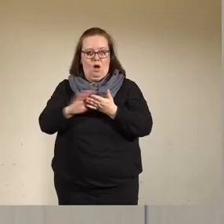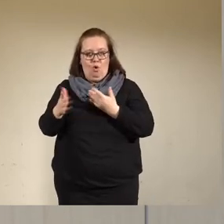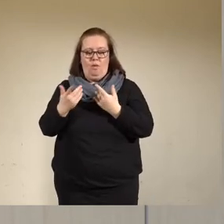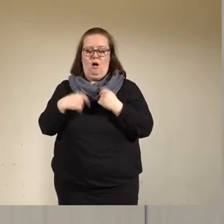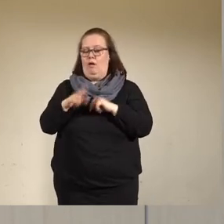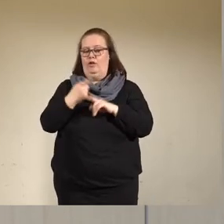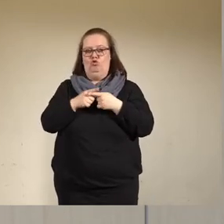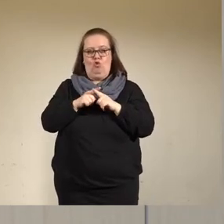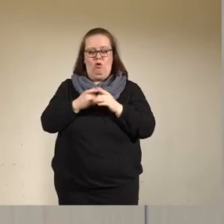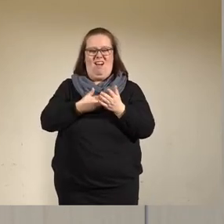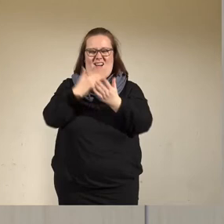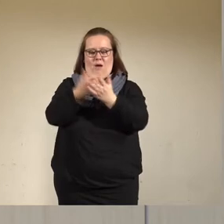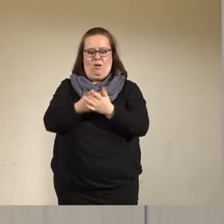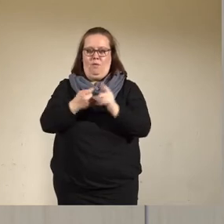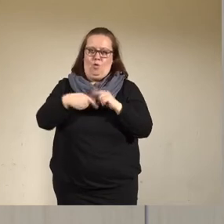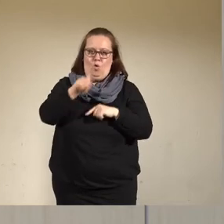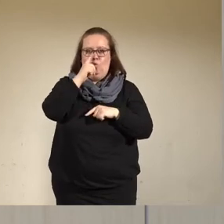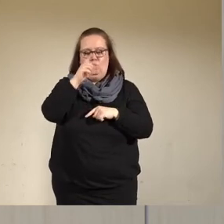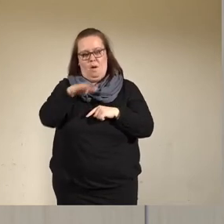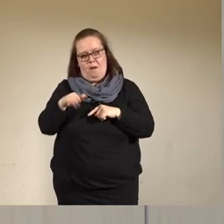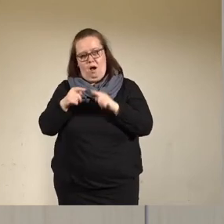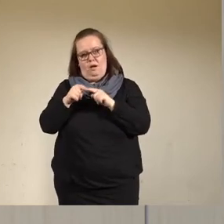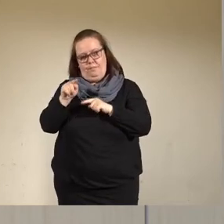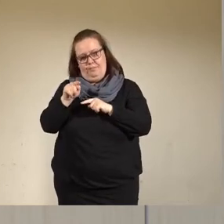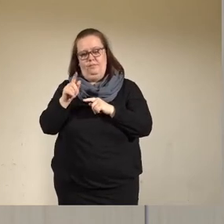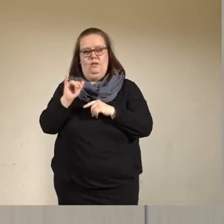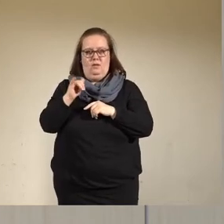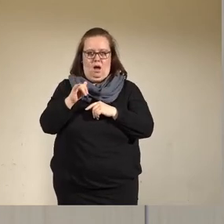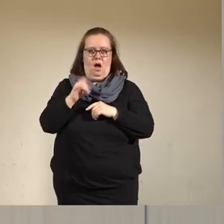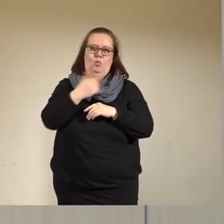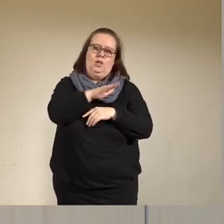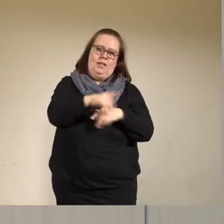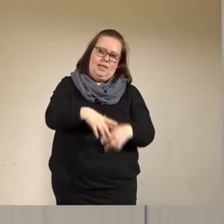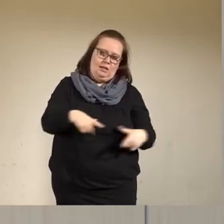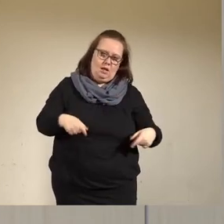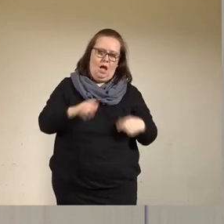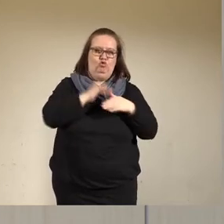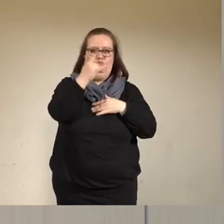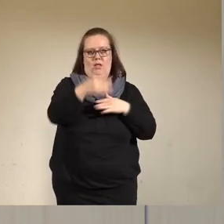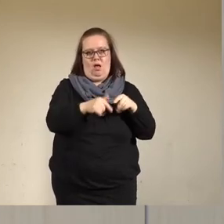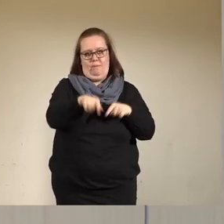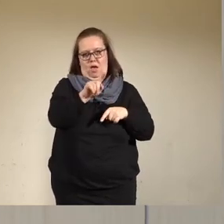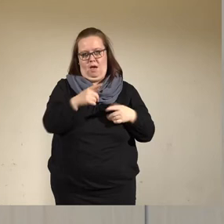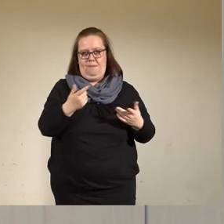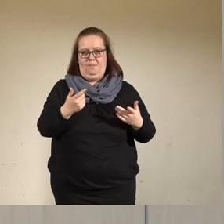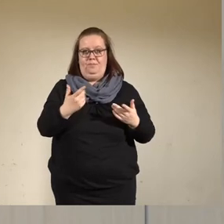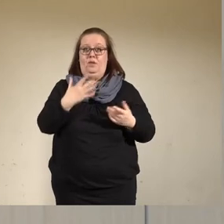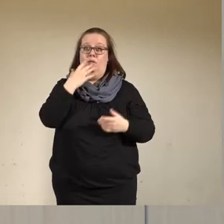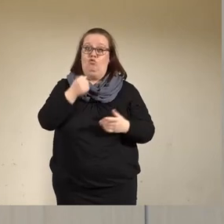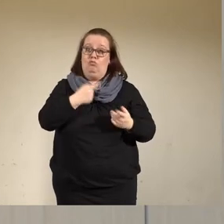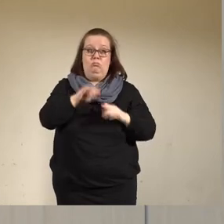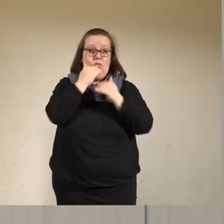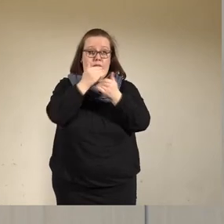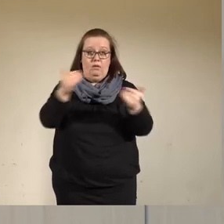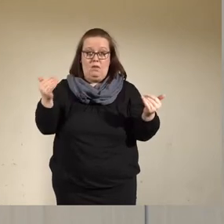und Abgabenerhöhungen, eine geringere Erhöhung bei den Parkgebühren anvisiert, die Erhöhung bei den Kita-Gebühren erst später. Ich möchte mich ganz herzlich bei